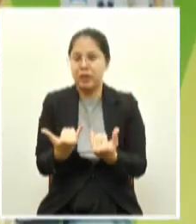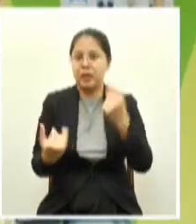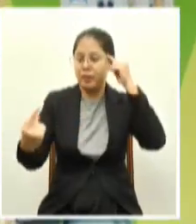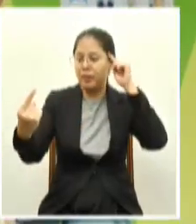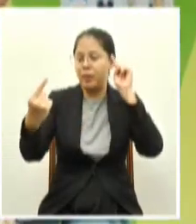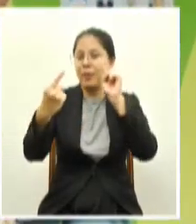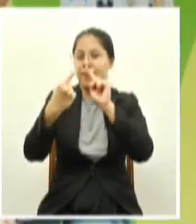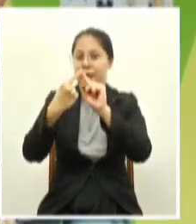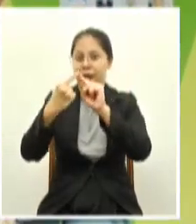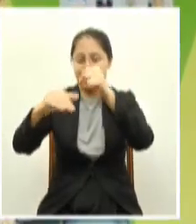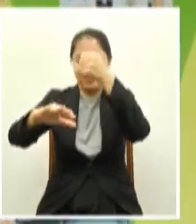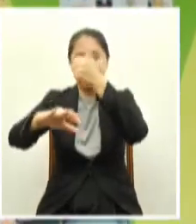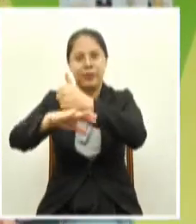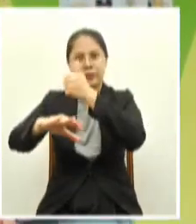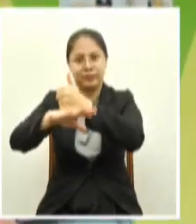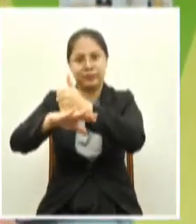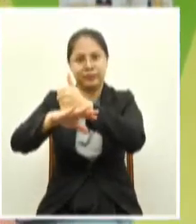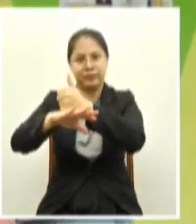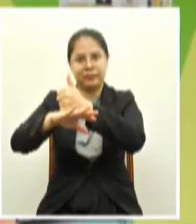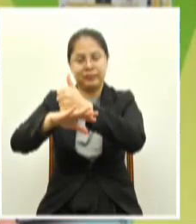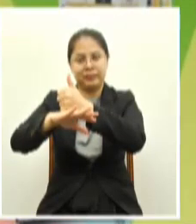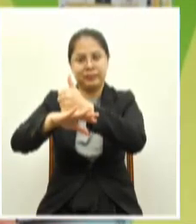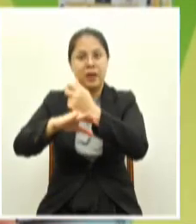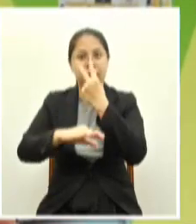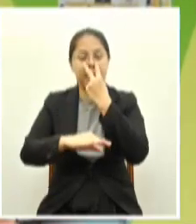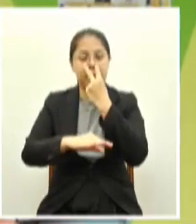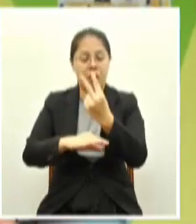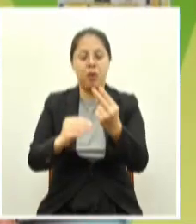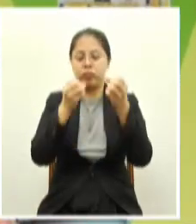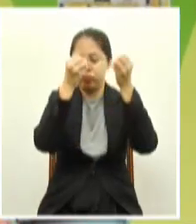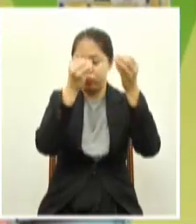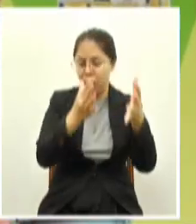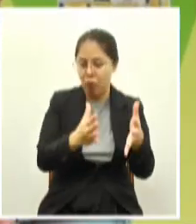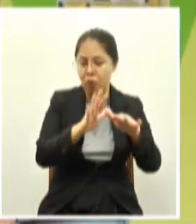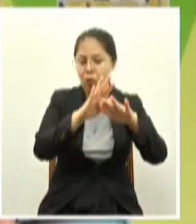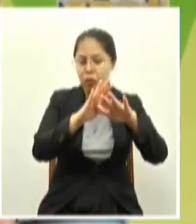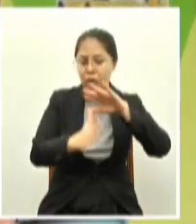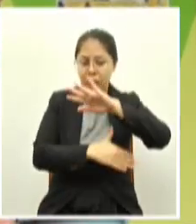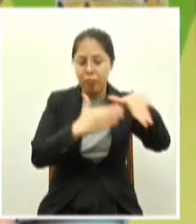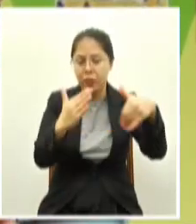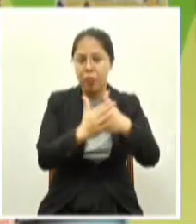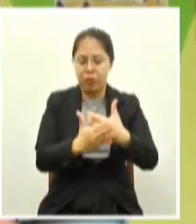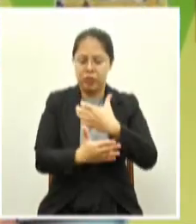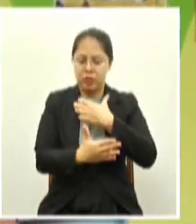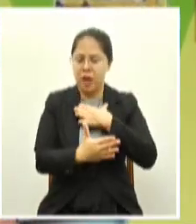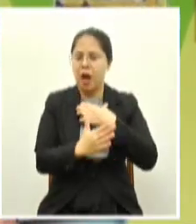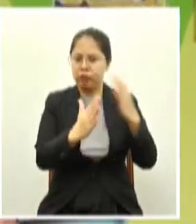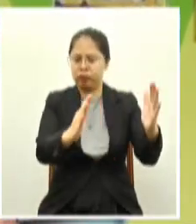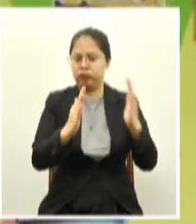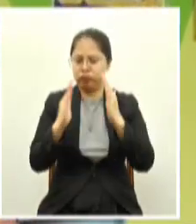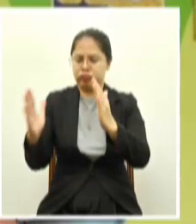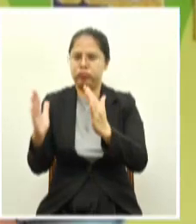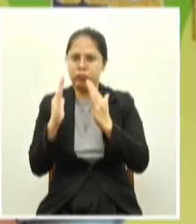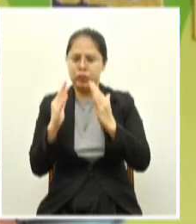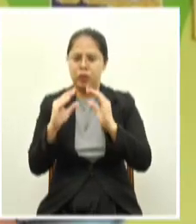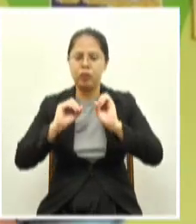านความมุ่งมั่นตั้งใจของผู้อำนวยการโรงเรียนครูผู้สอนที่สร้างเบ้าหลอมเป็นแบบการจัดการเรียนรู้ส่งผ่